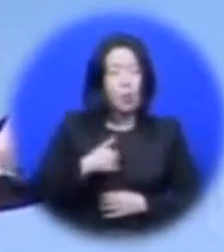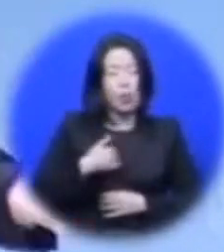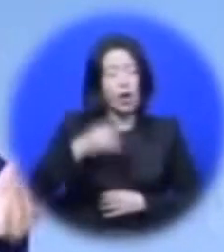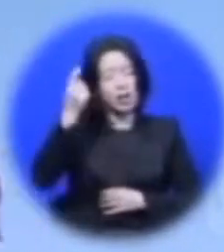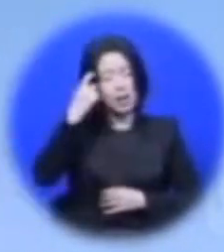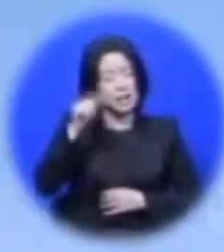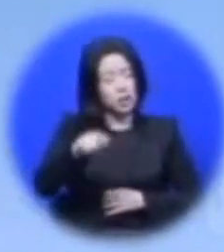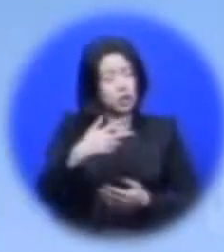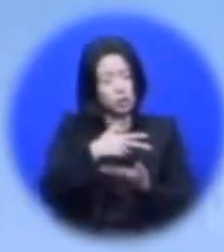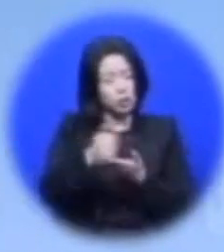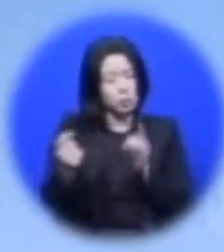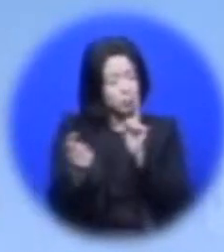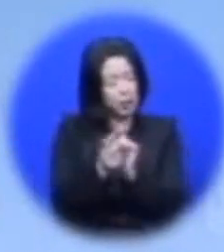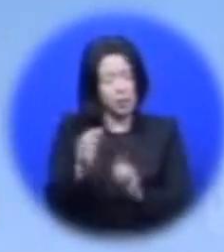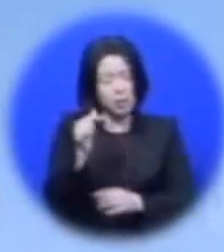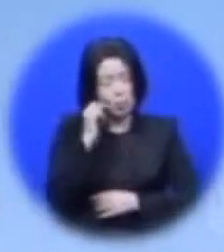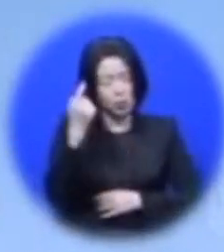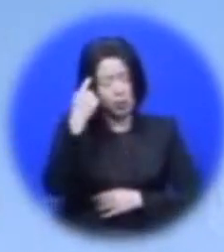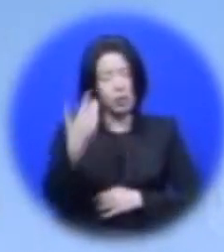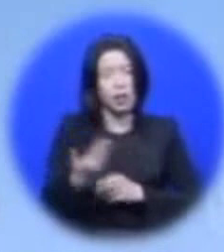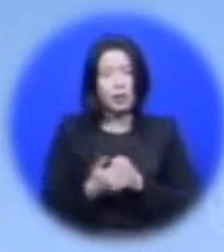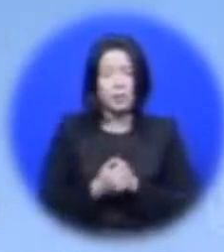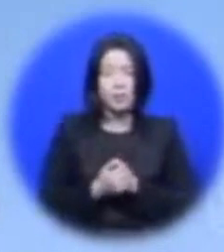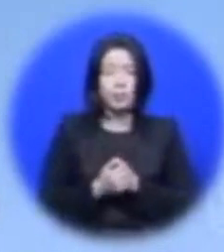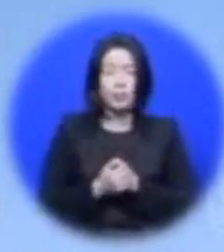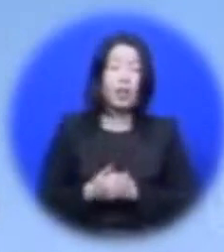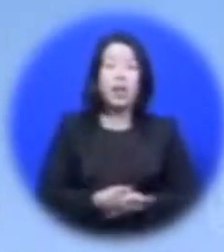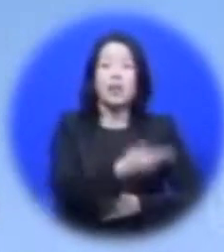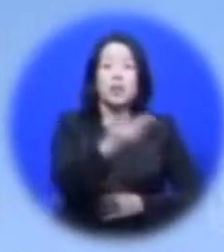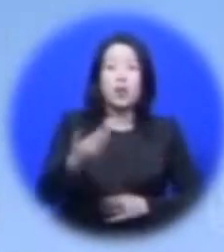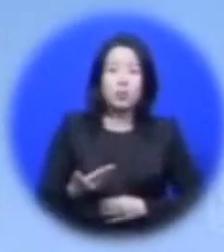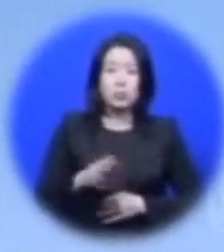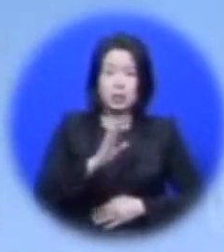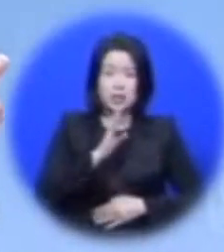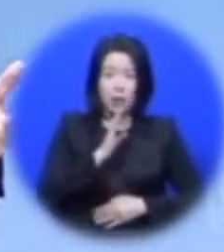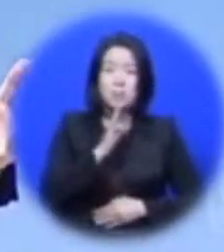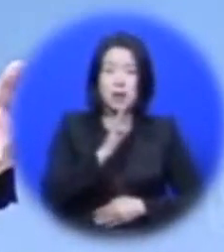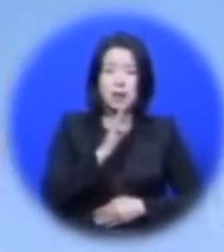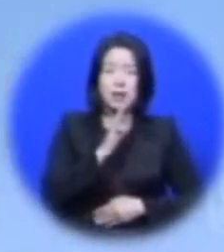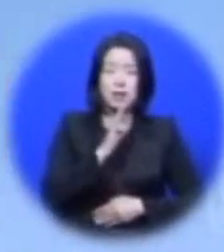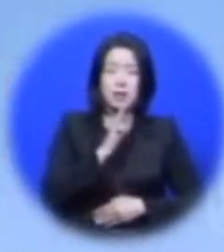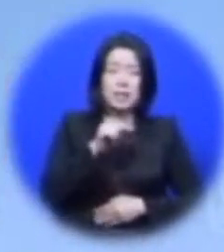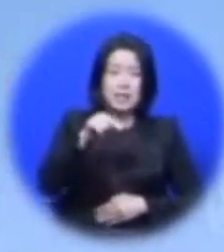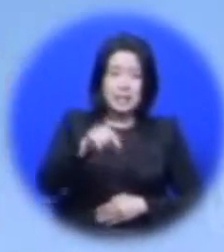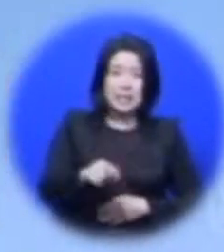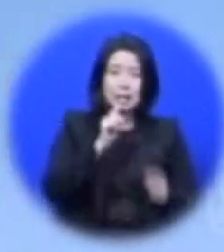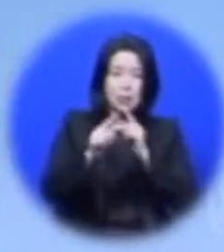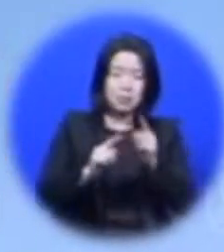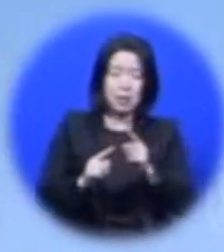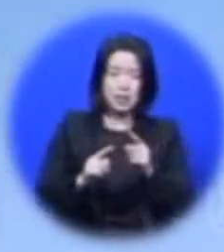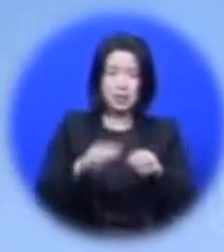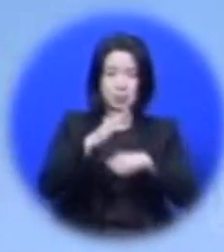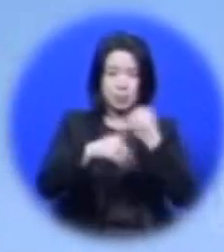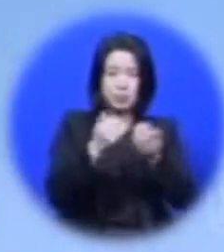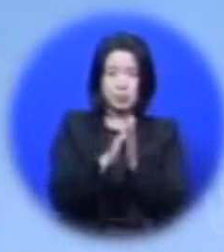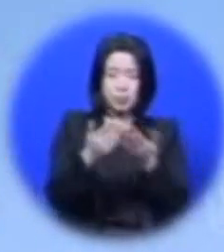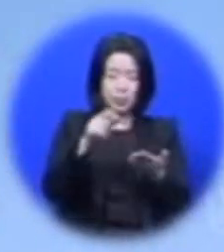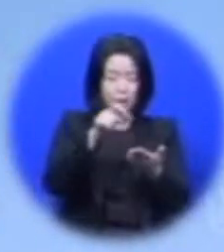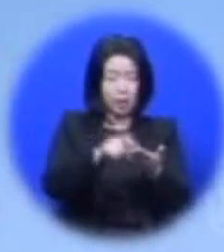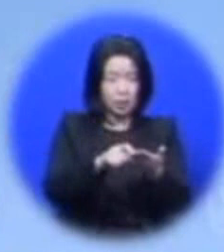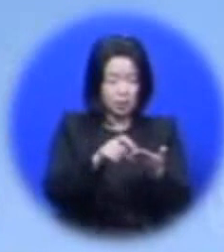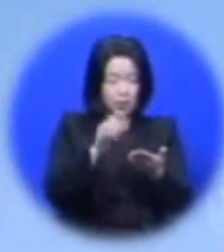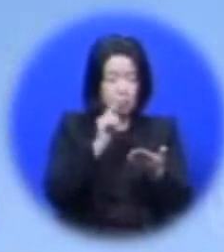주님을 만나지 못하는 거지? 여러분도 정말 이 말씀을 성경에 있는 이